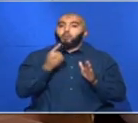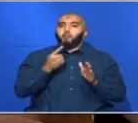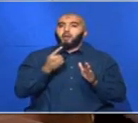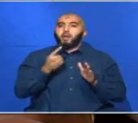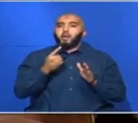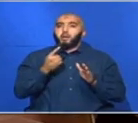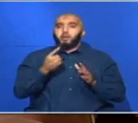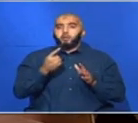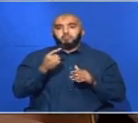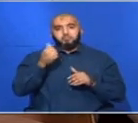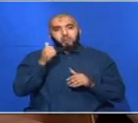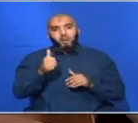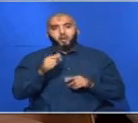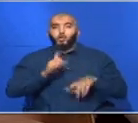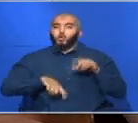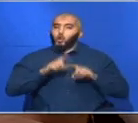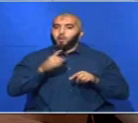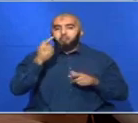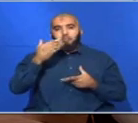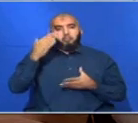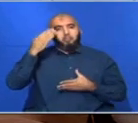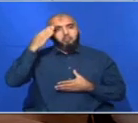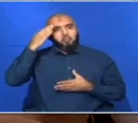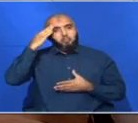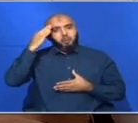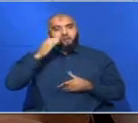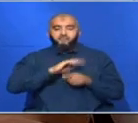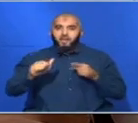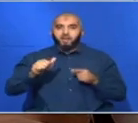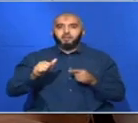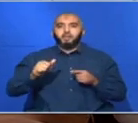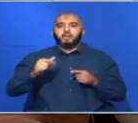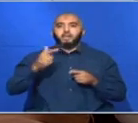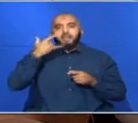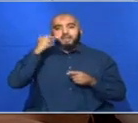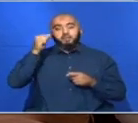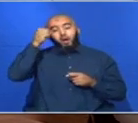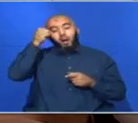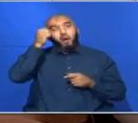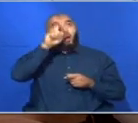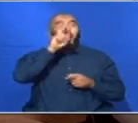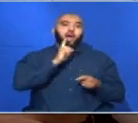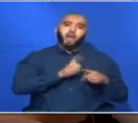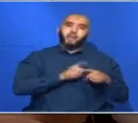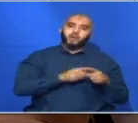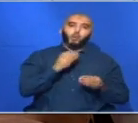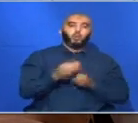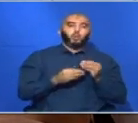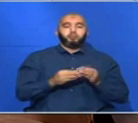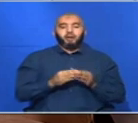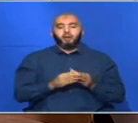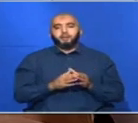وعند نهي النوع الثاني من انواع الدعاء من انواع الذكر هو ذكر الدعاء